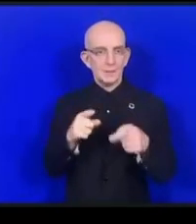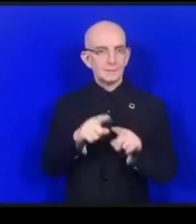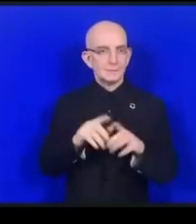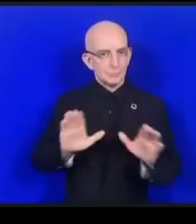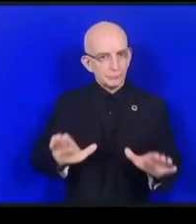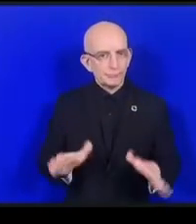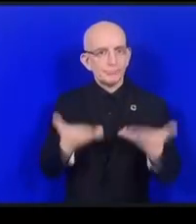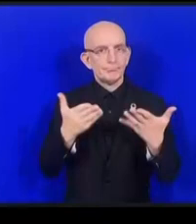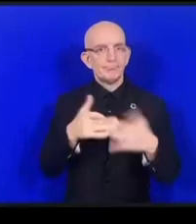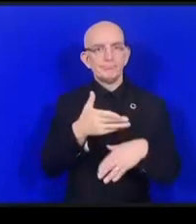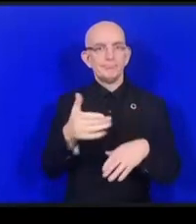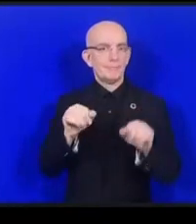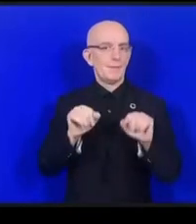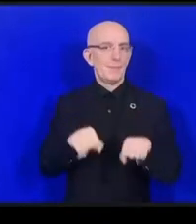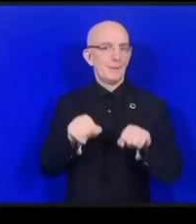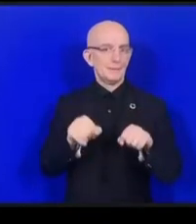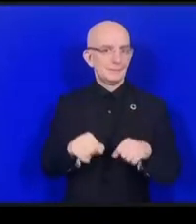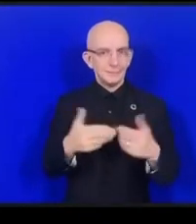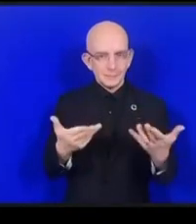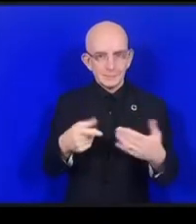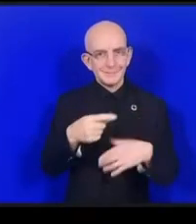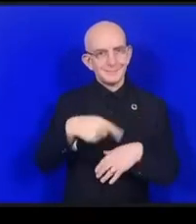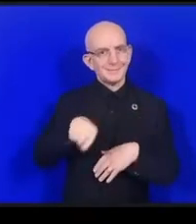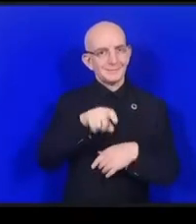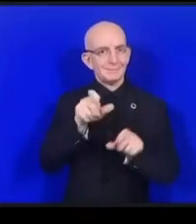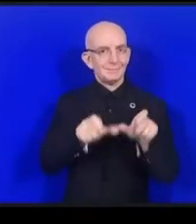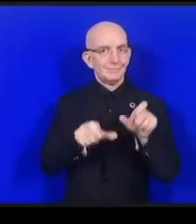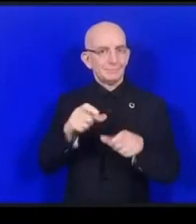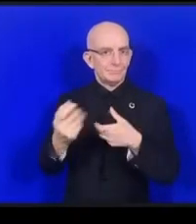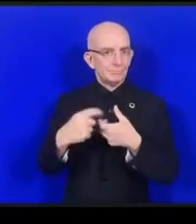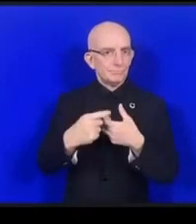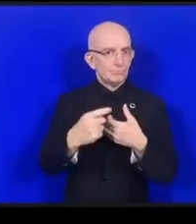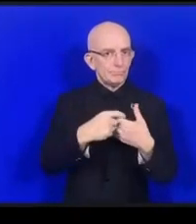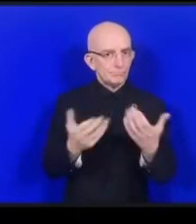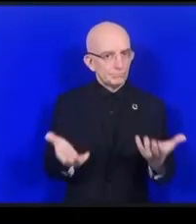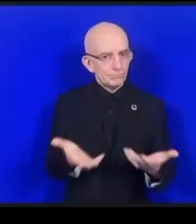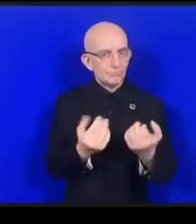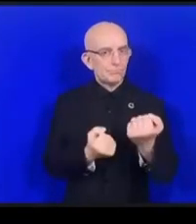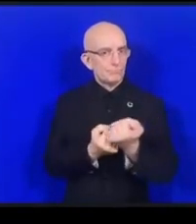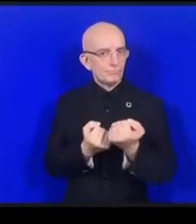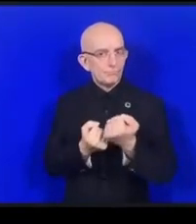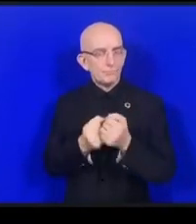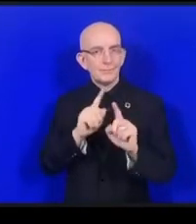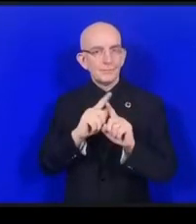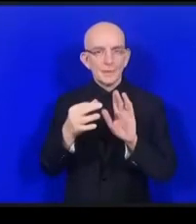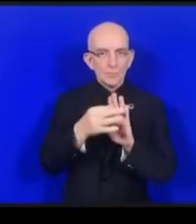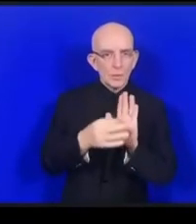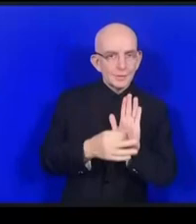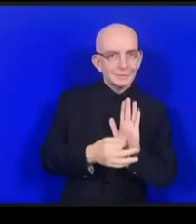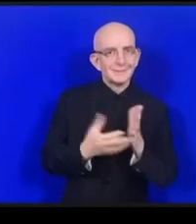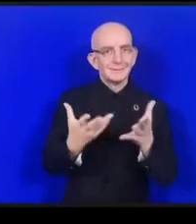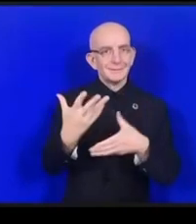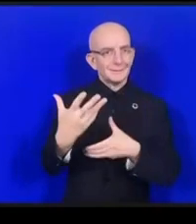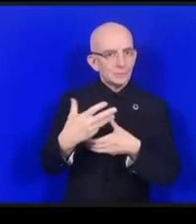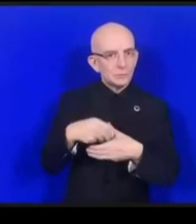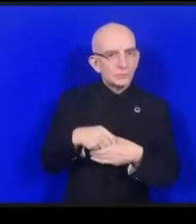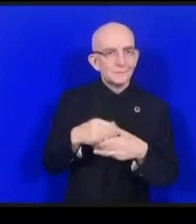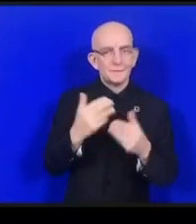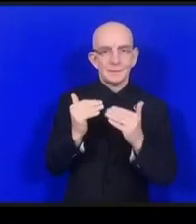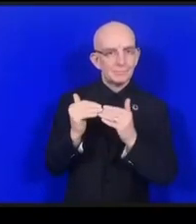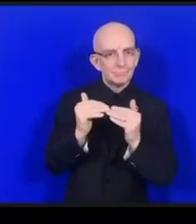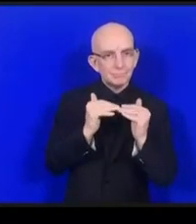благоприятных мер политики обеспечения всеобщего доступа откры